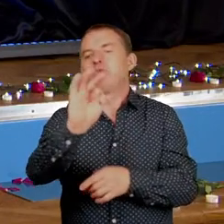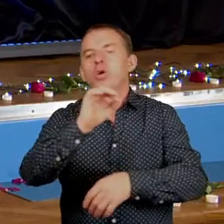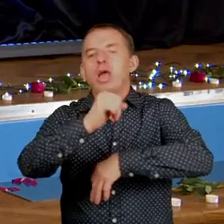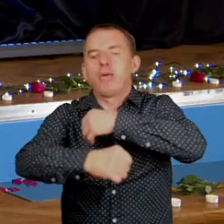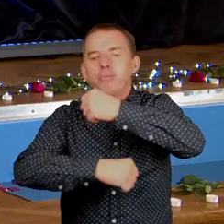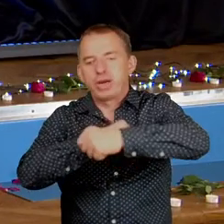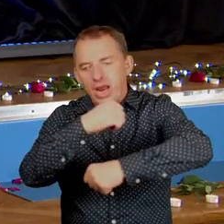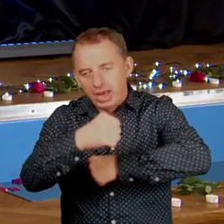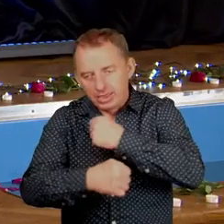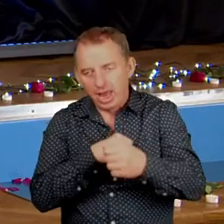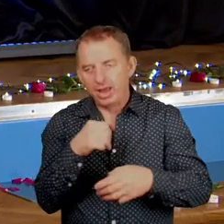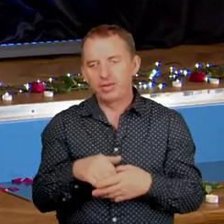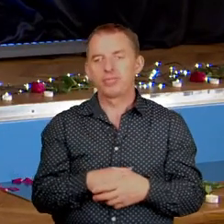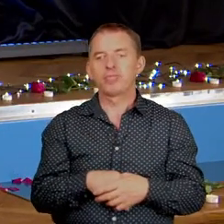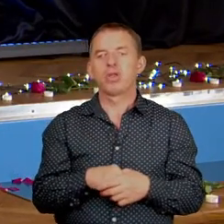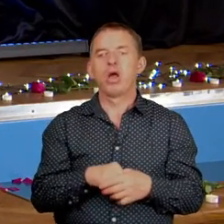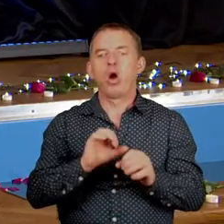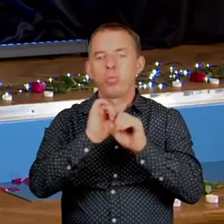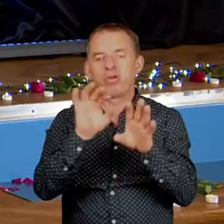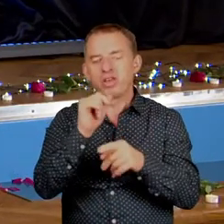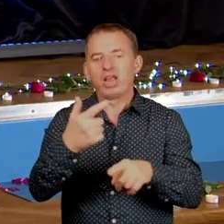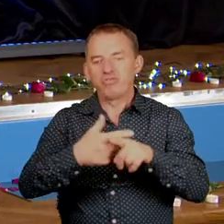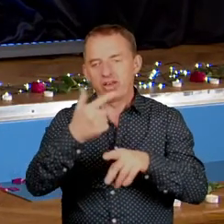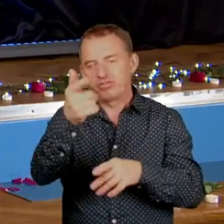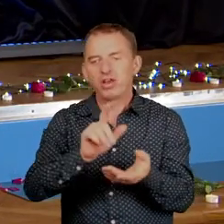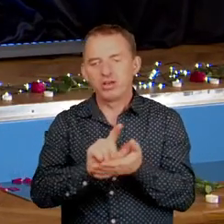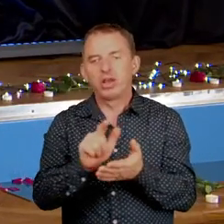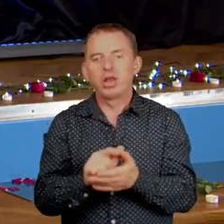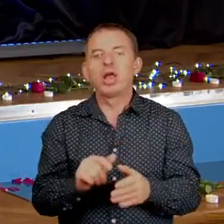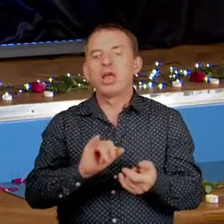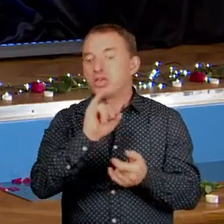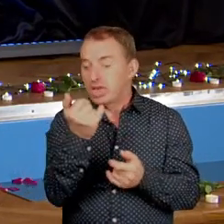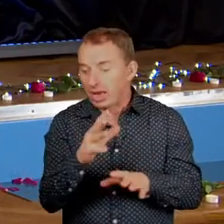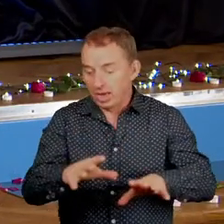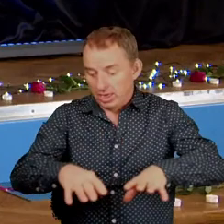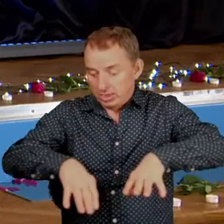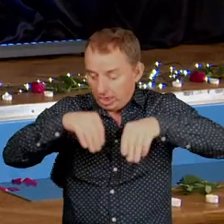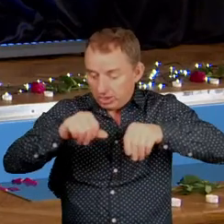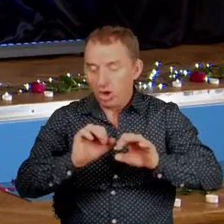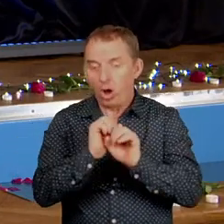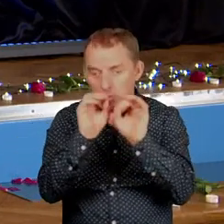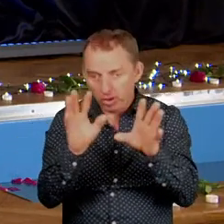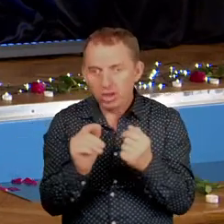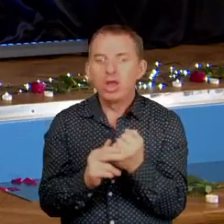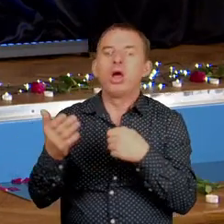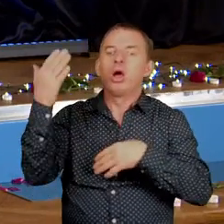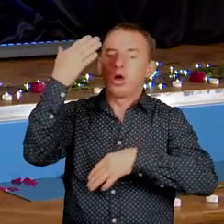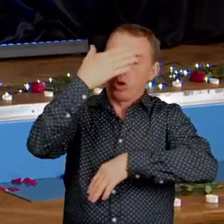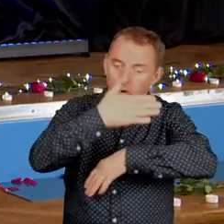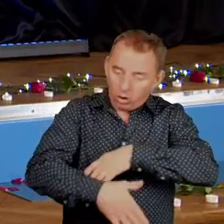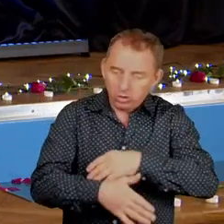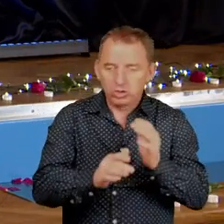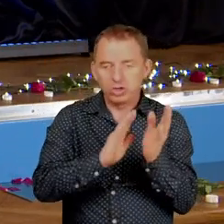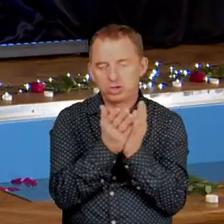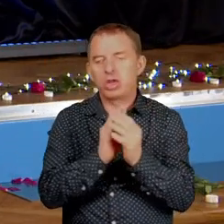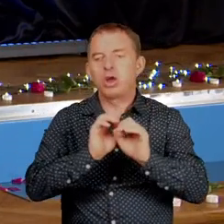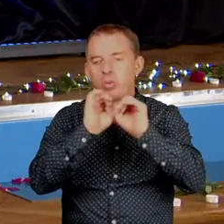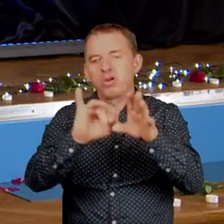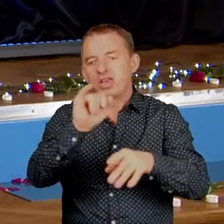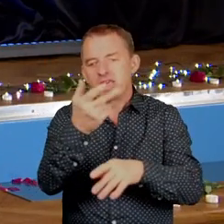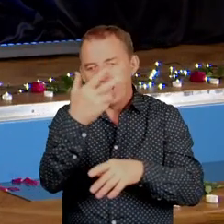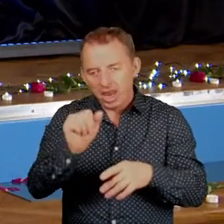begins Revelation. Jan zaczyna Księgę Objawienia i kończy Księgę